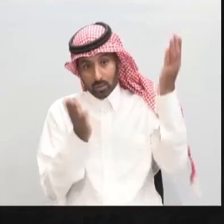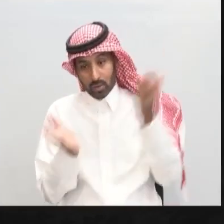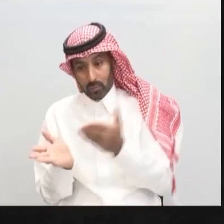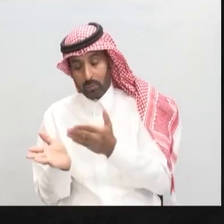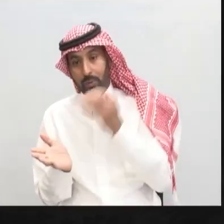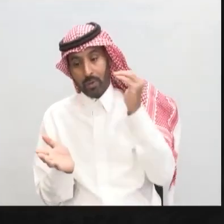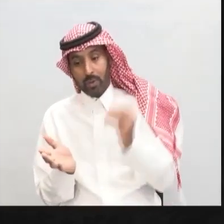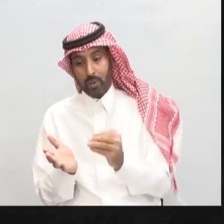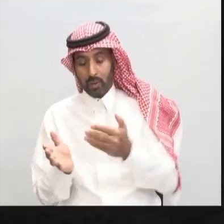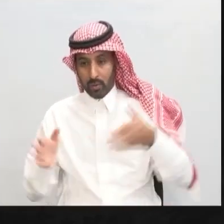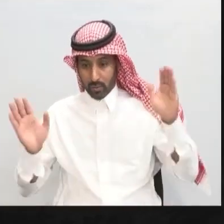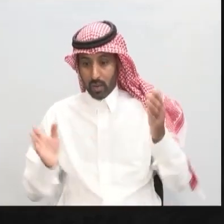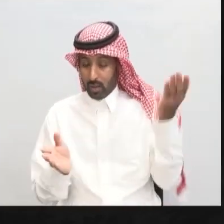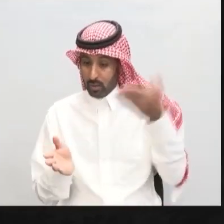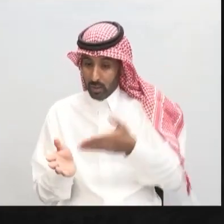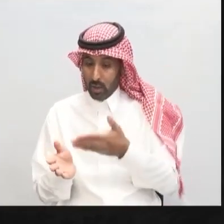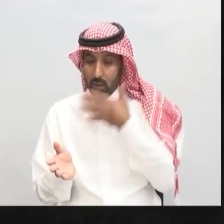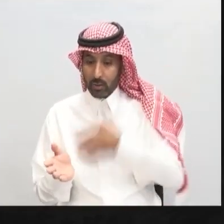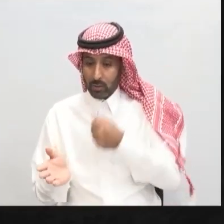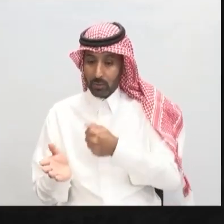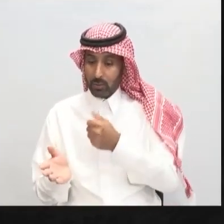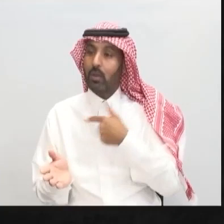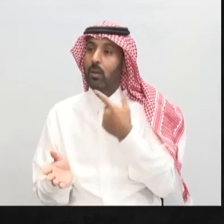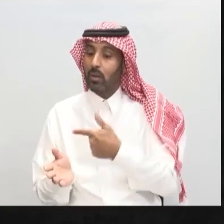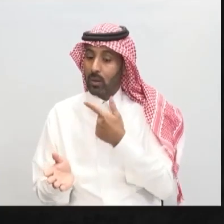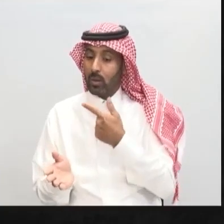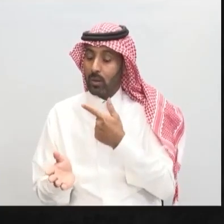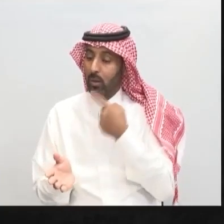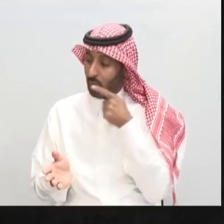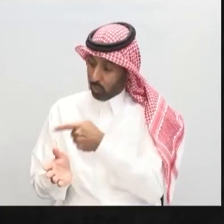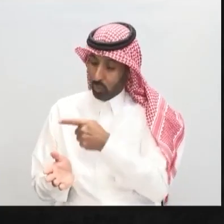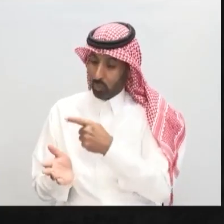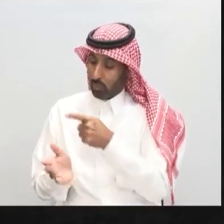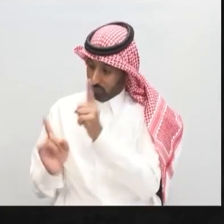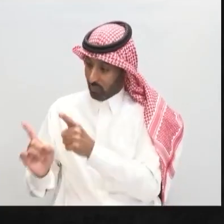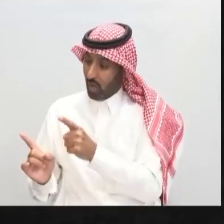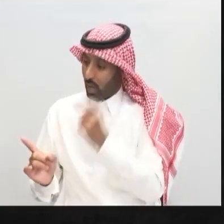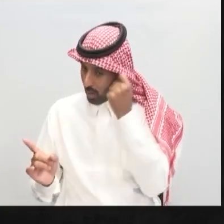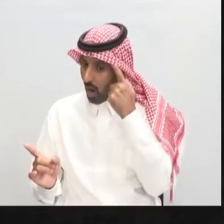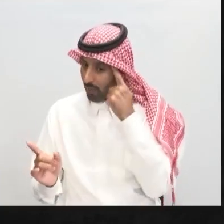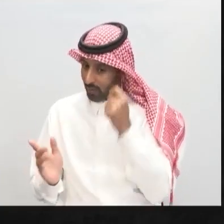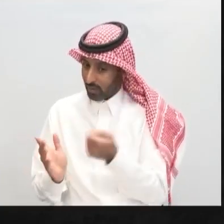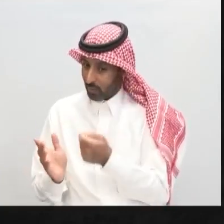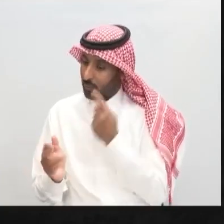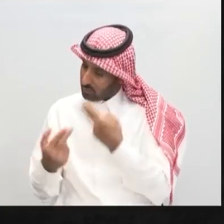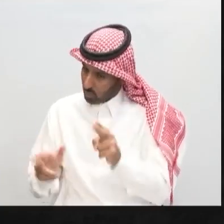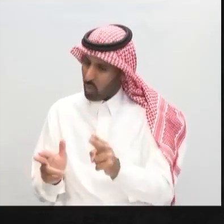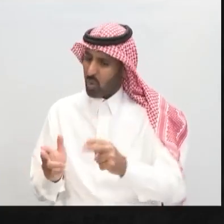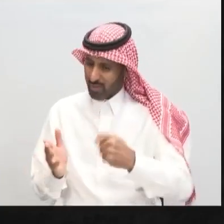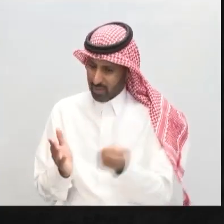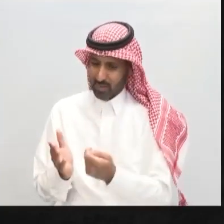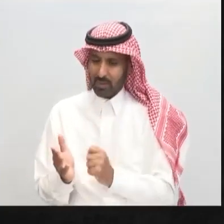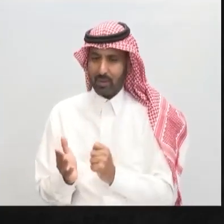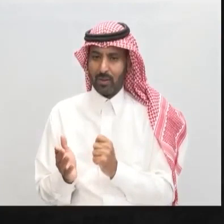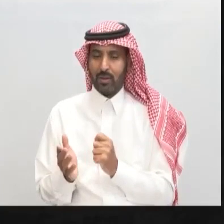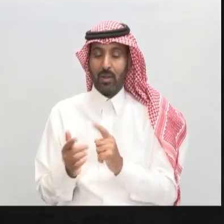عليه وسلم وقرا عليه الصلاه والسلام الايه فمن كان يعرف الكتاب فليكتب لذلك